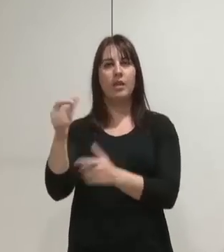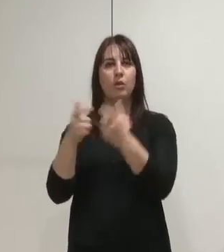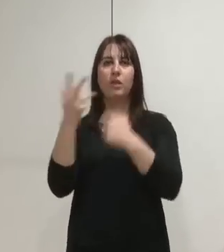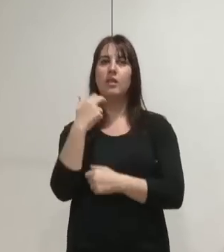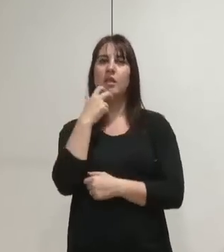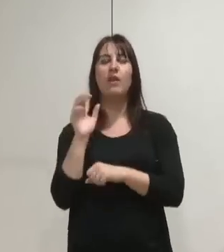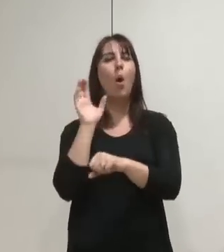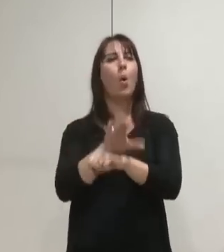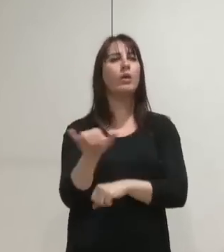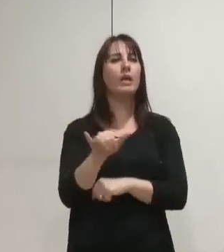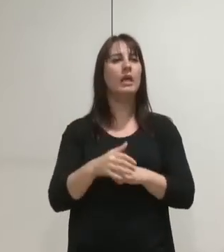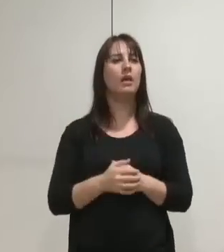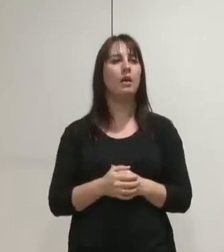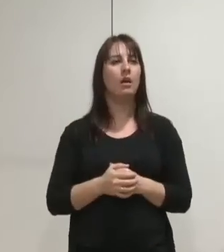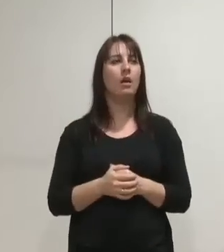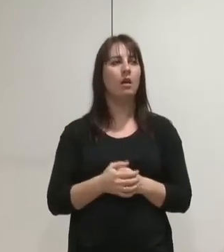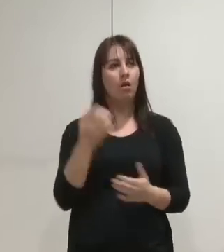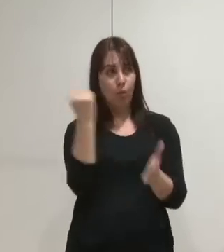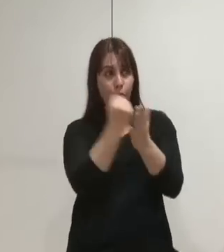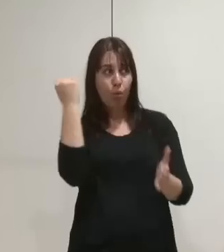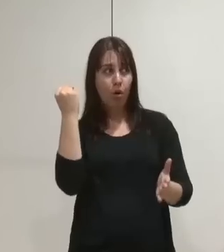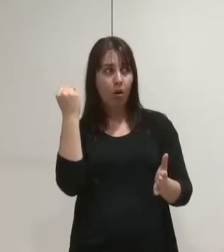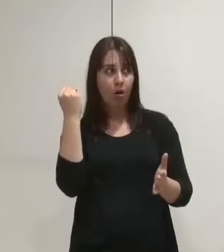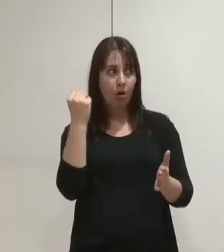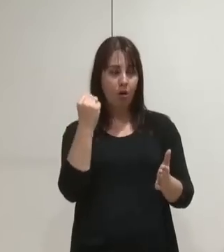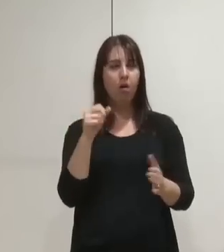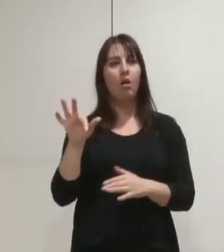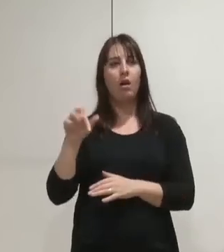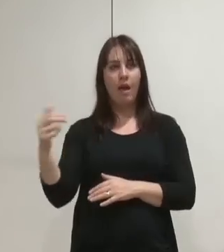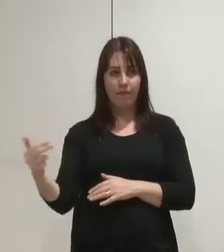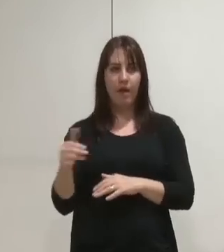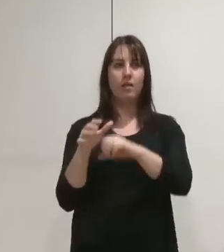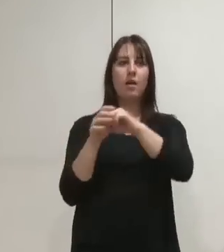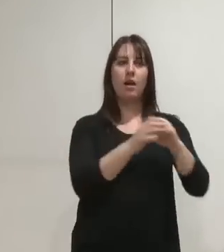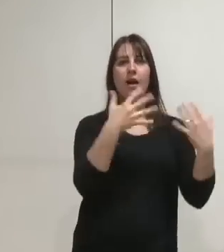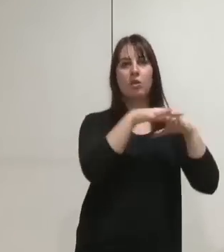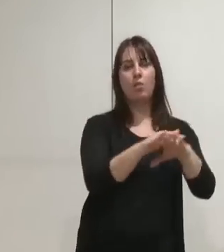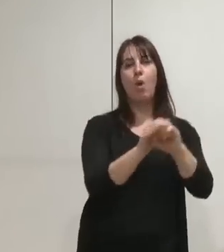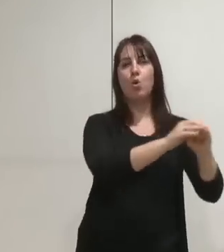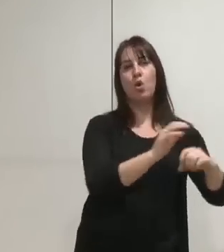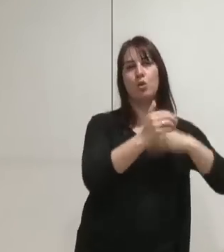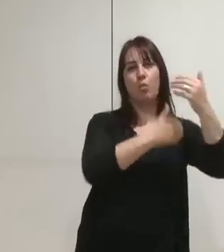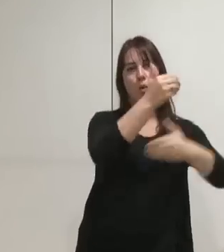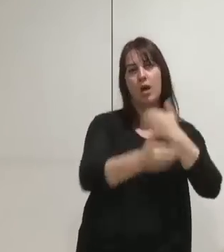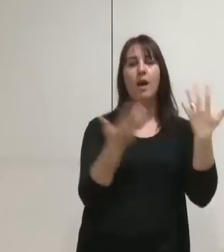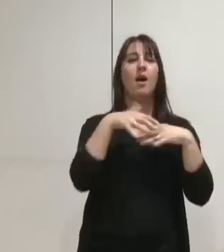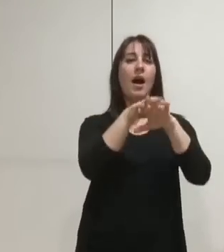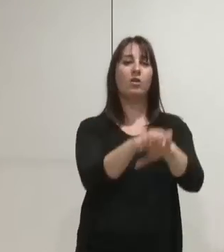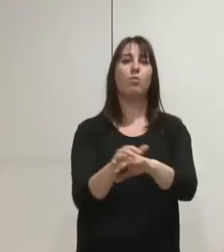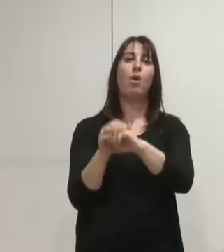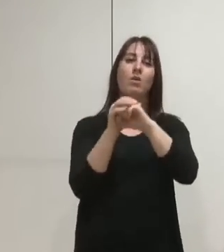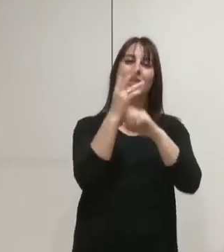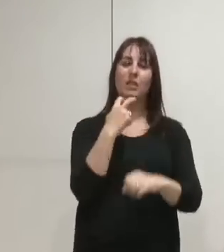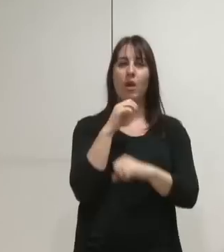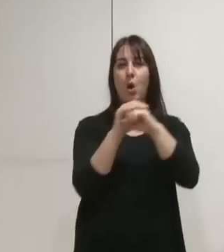civile qui vote contre qui vote pour Front national rassemblement de gauche et de progrès rassemblement citoyen de la gauche et